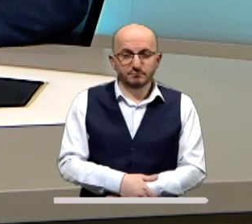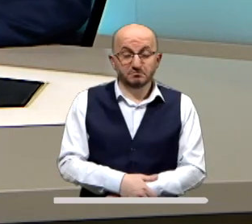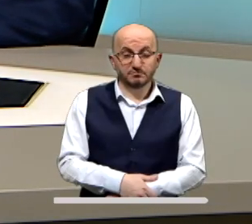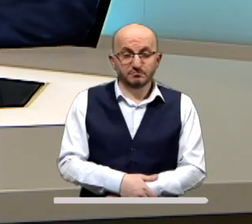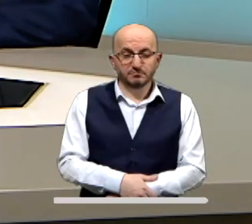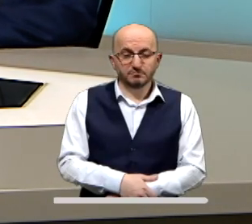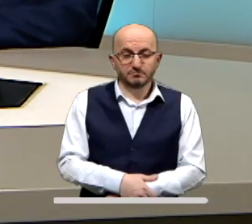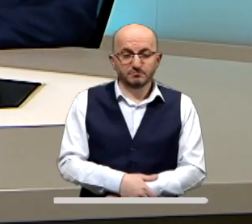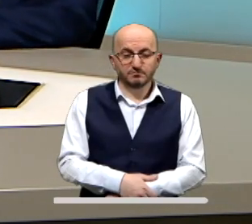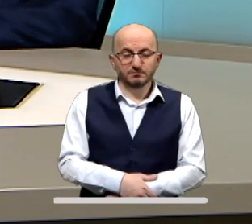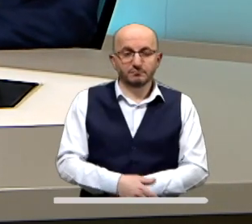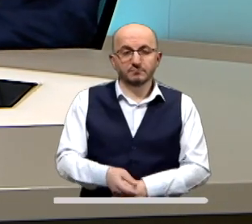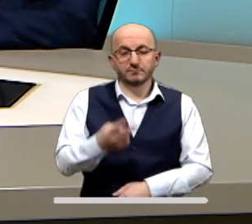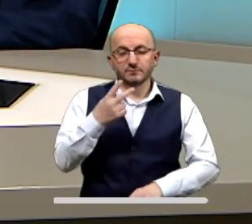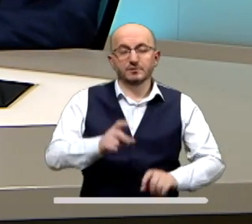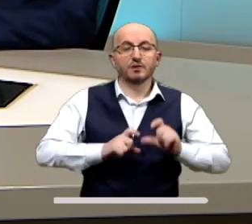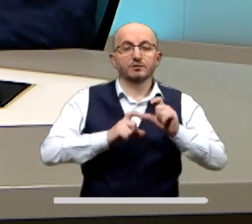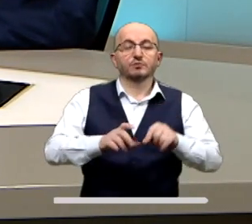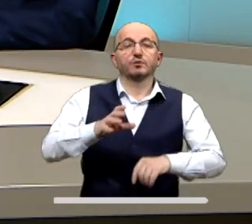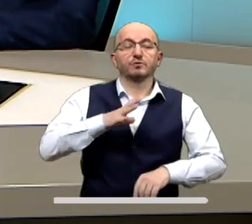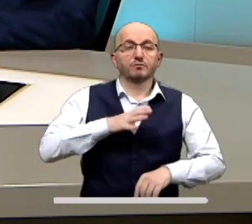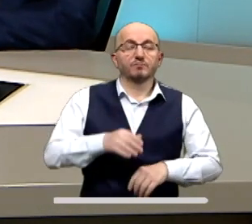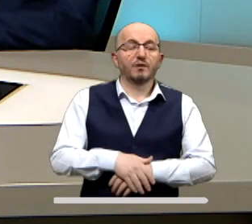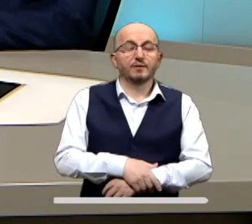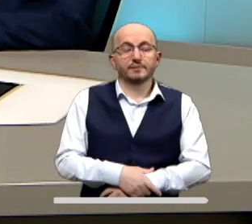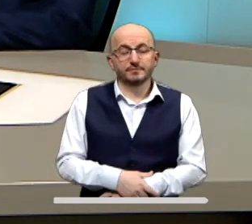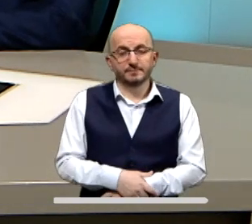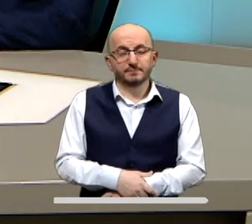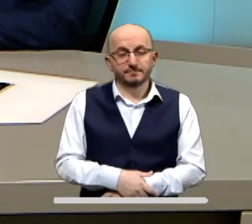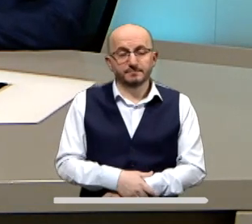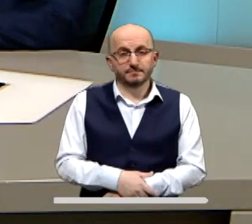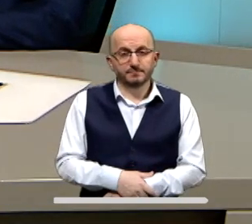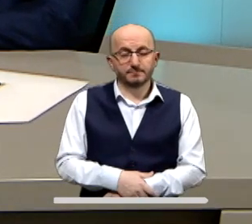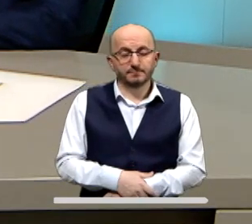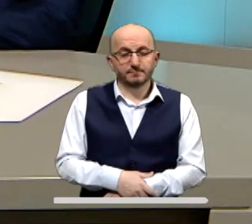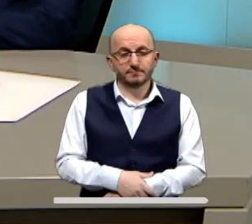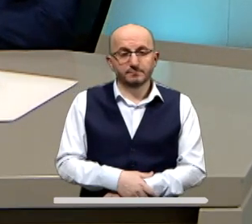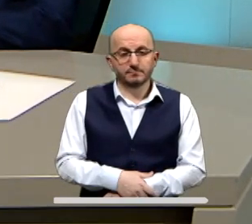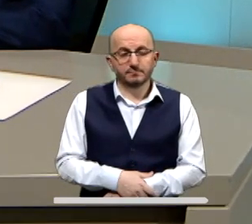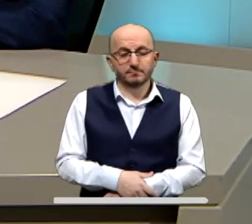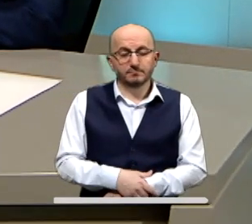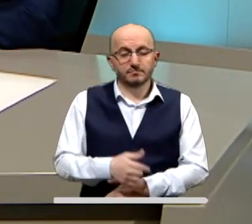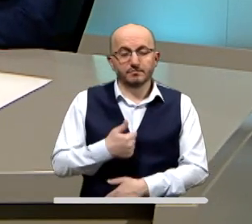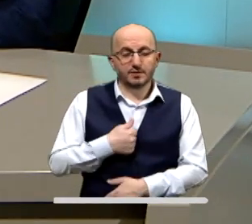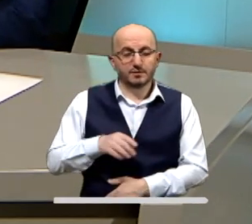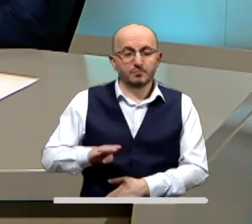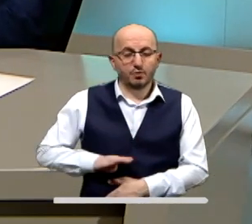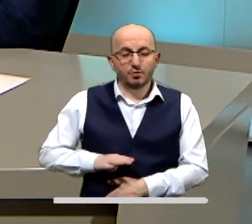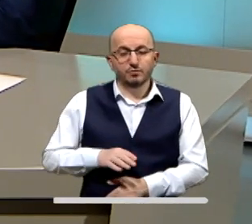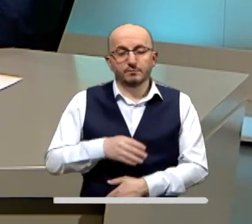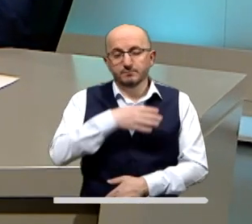Benim bir sor iki sorum var hocamıza Eğer müsaade ederseniz Şimdi benim oğlum madde